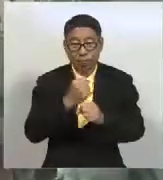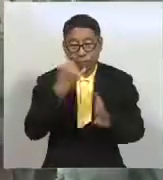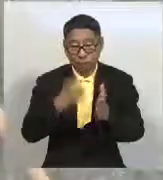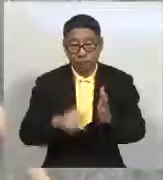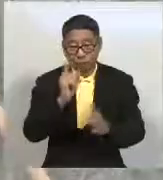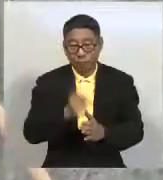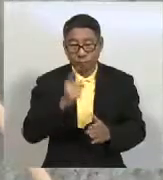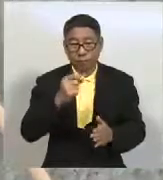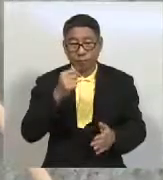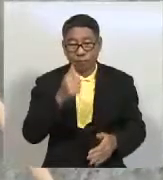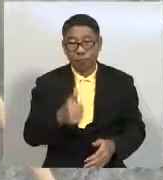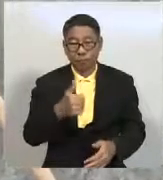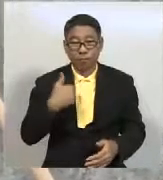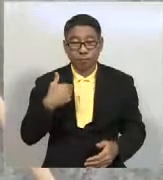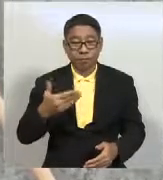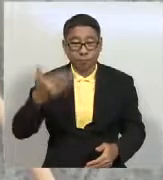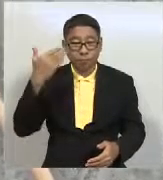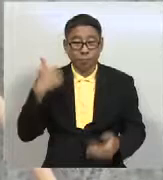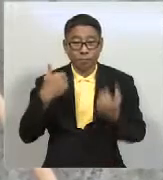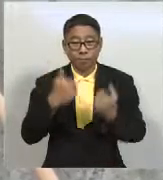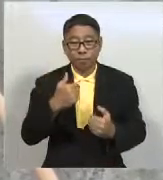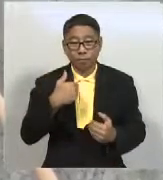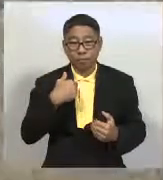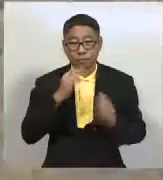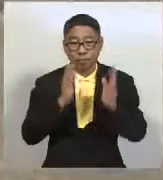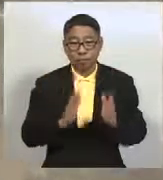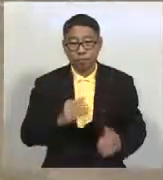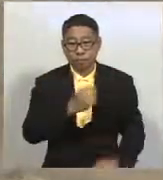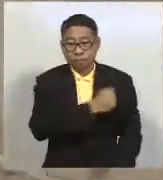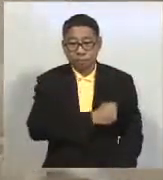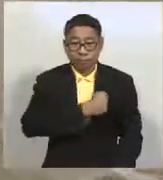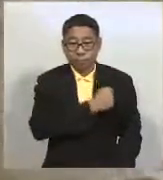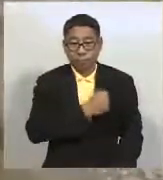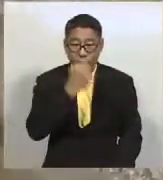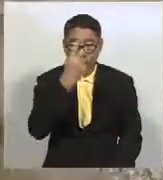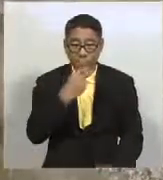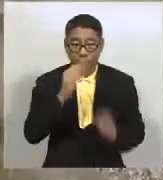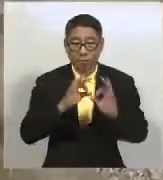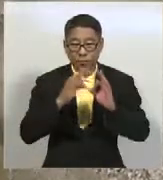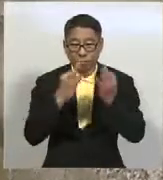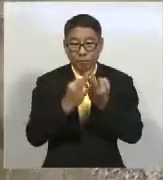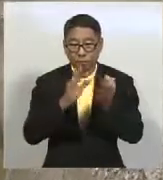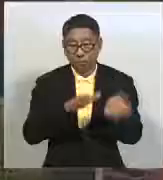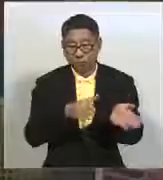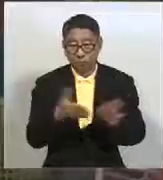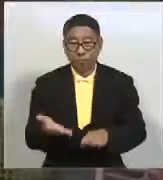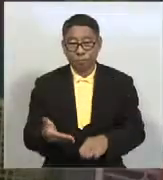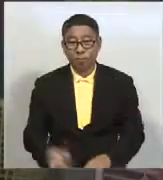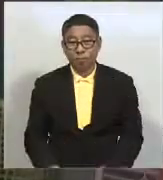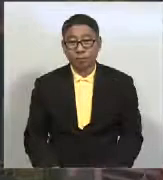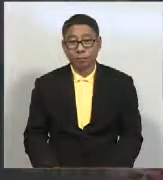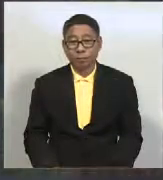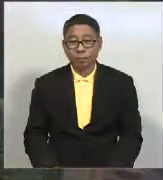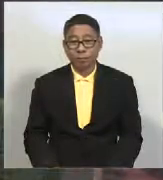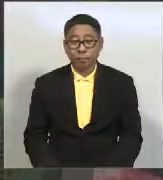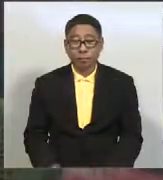าลงโทษให้ได้ซึ่งครั้งนั้นเนี่ยเป็นเหตุการณ์ที่โหดร้ายแล้วก็สร้างความเสียใจให้กับครอบครัวของผู้เสียชีวิตเป็นอย่างมากนะคะท